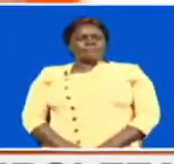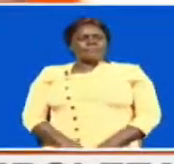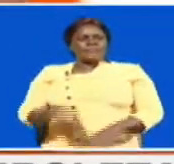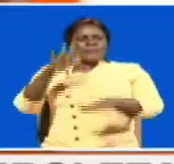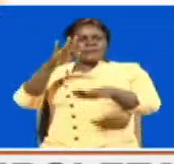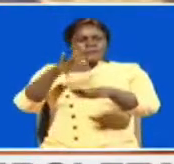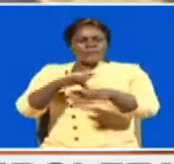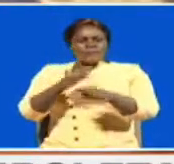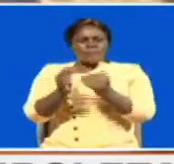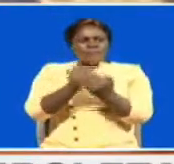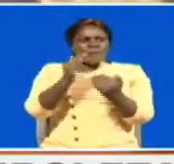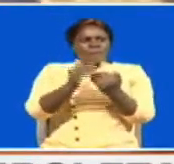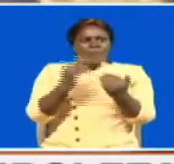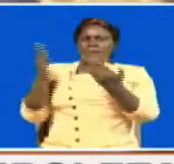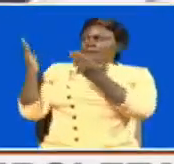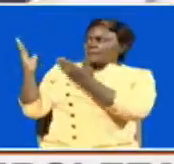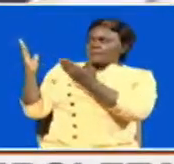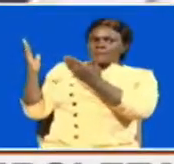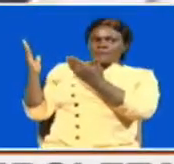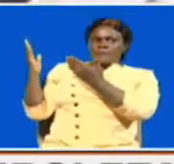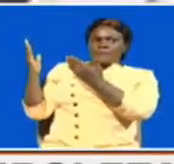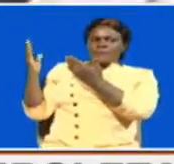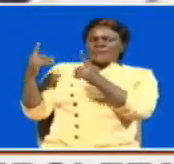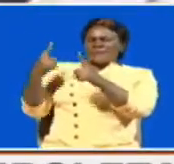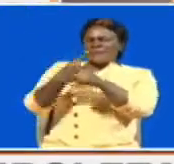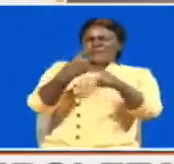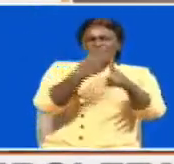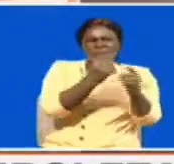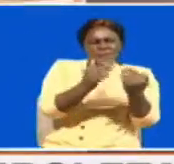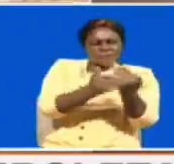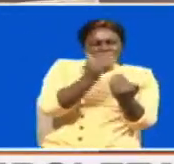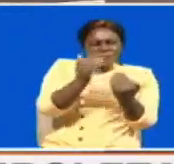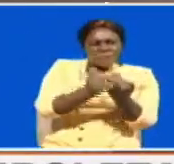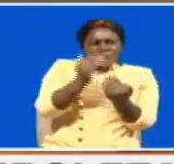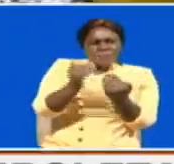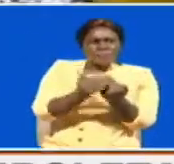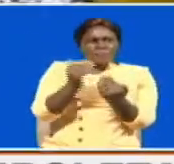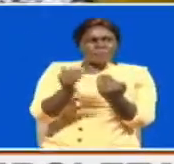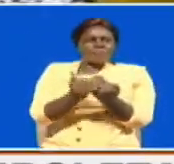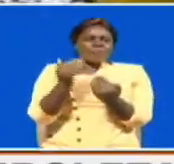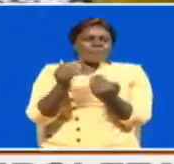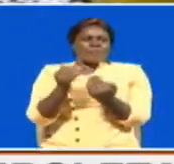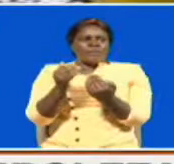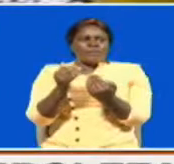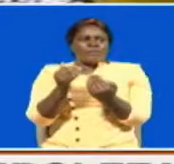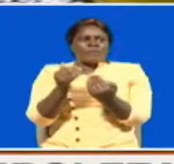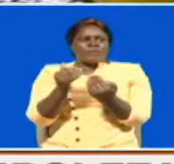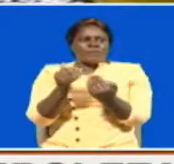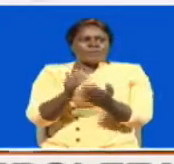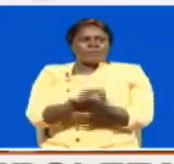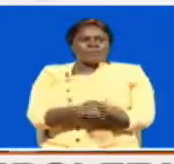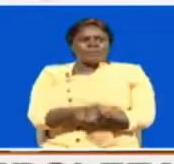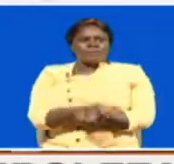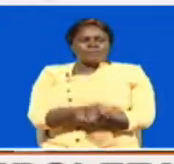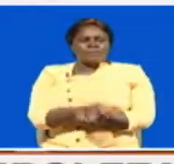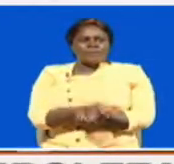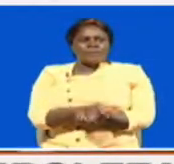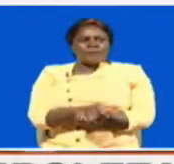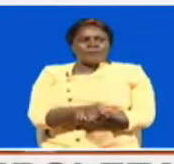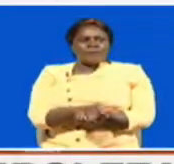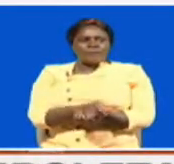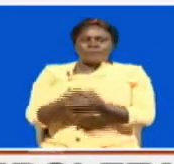Amevikuza vipaji kama vile Ashina Kibibi, Amina Ramadhan, Ken Ambani, Roda na Karumanzira.